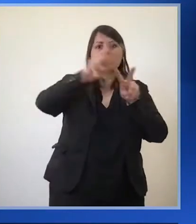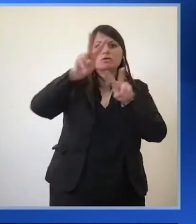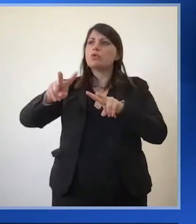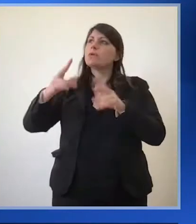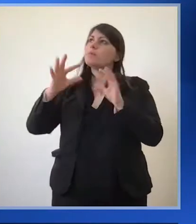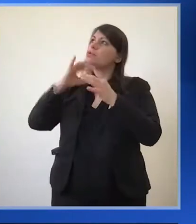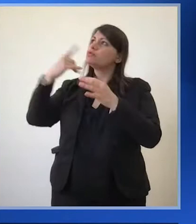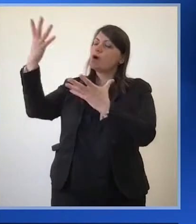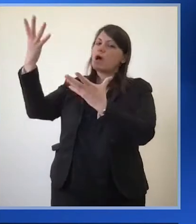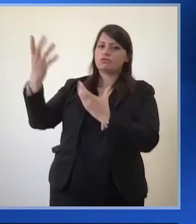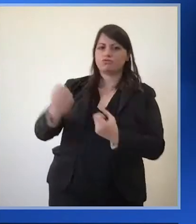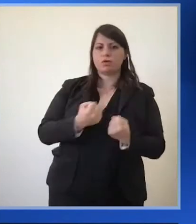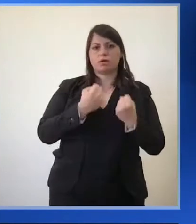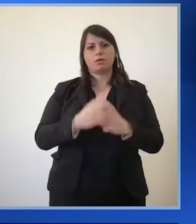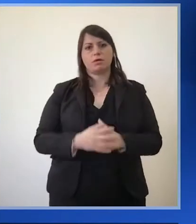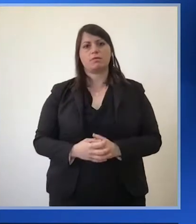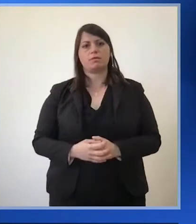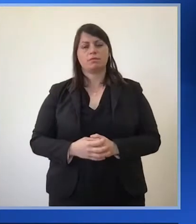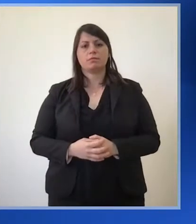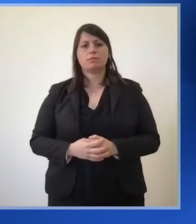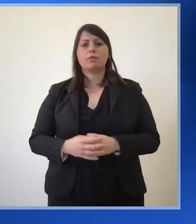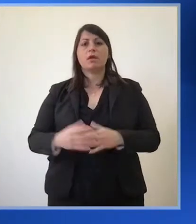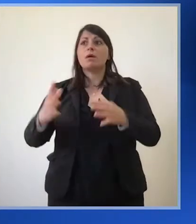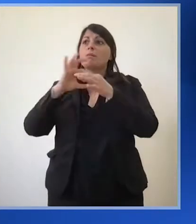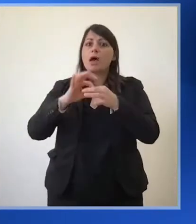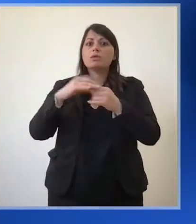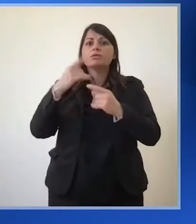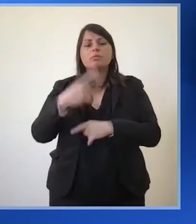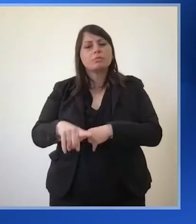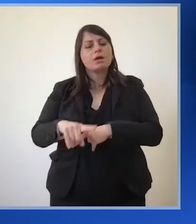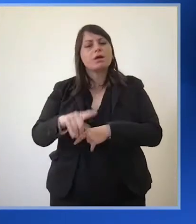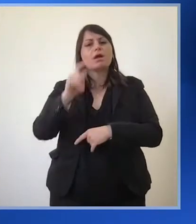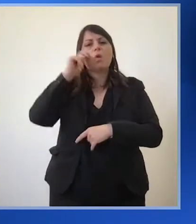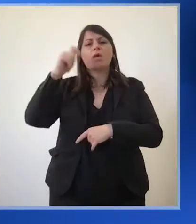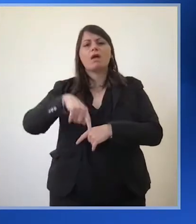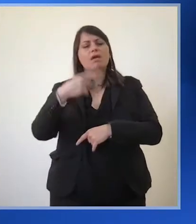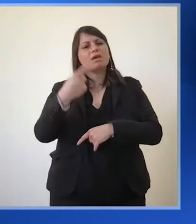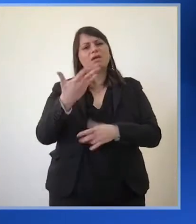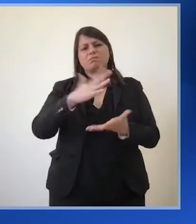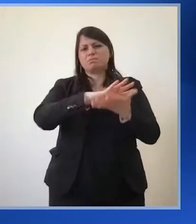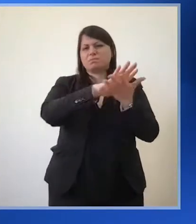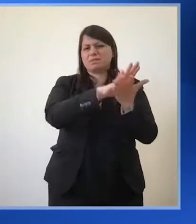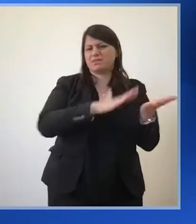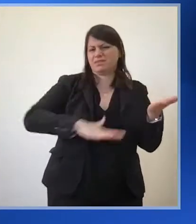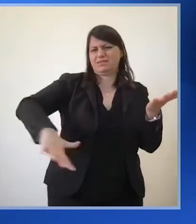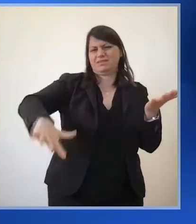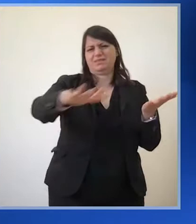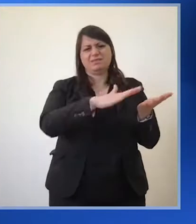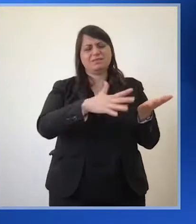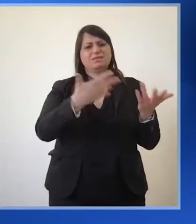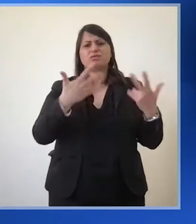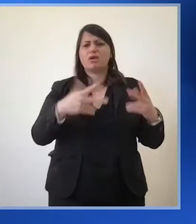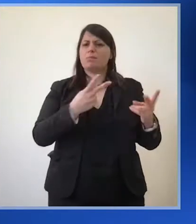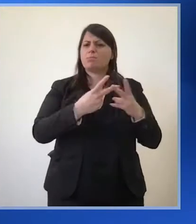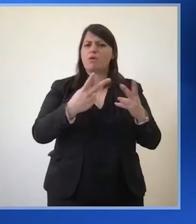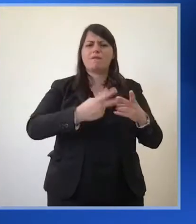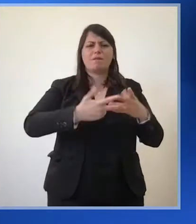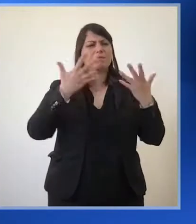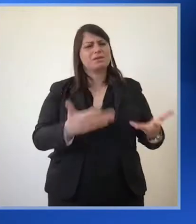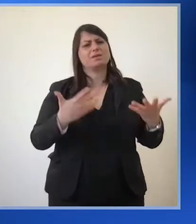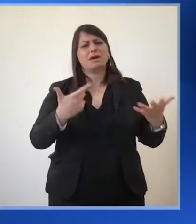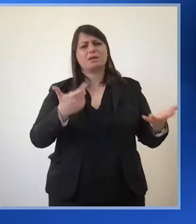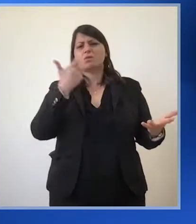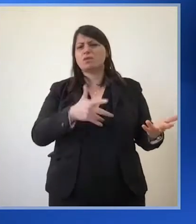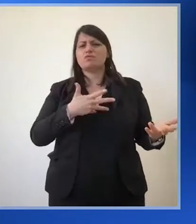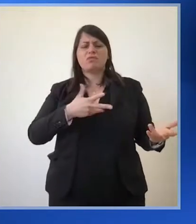Sia pace per la martoriata Ucraina, così duramente provata dalla